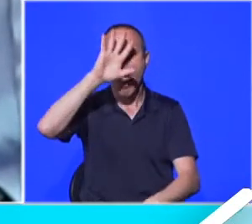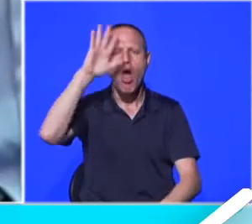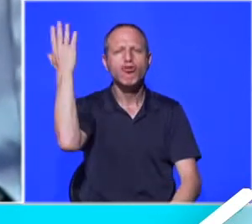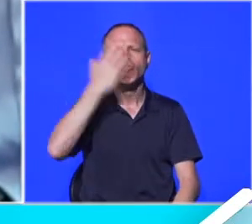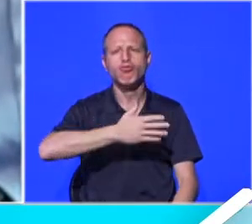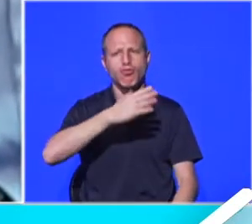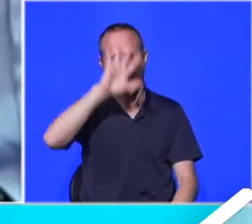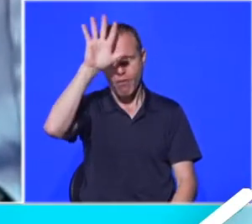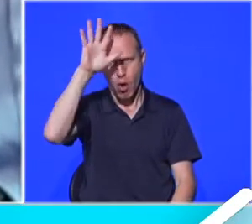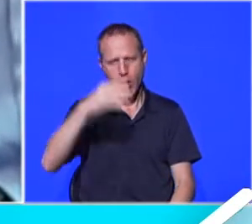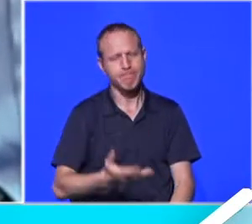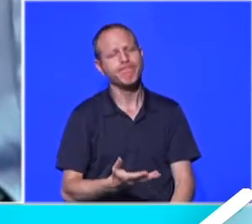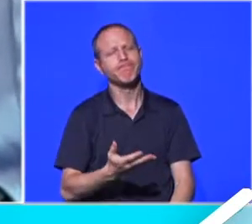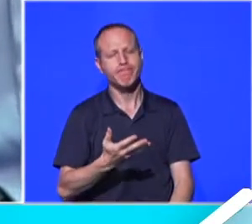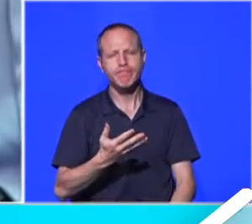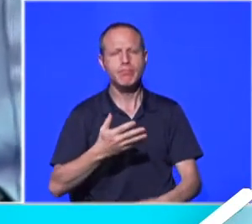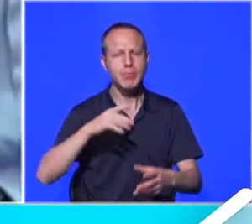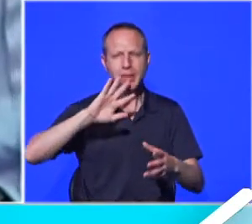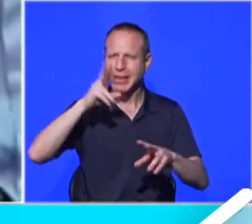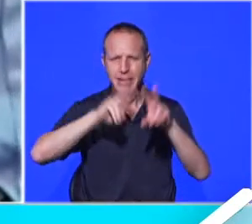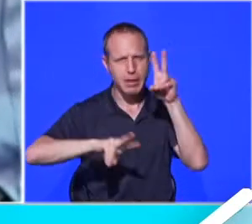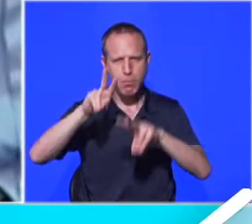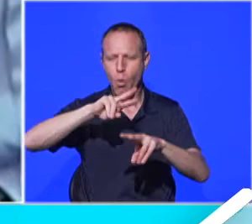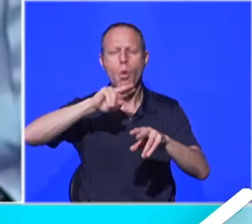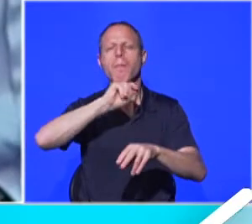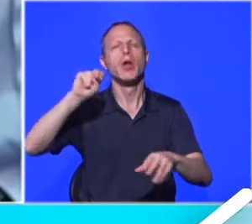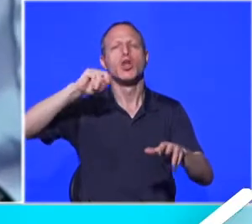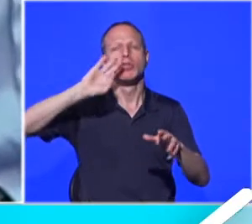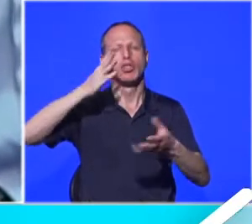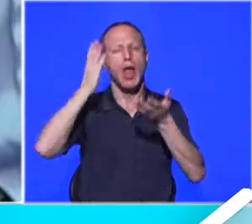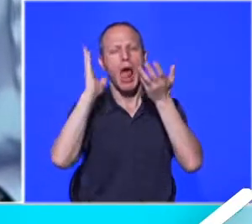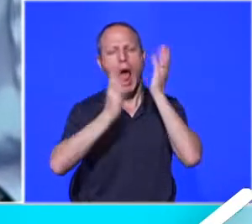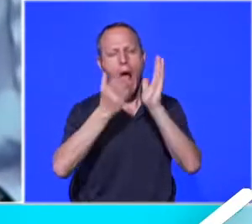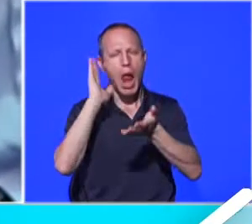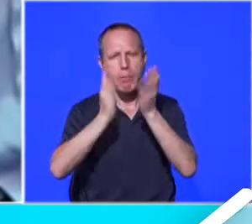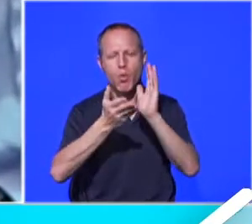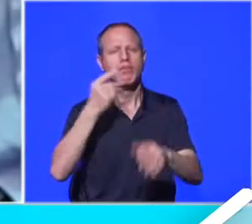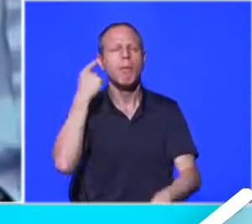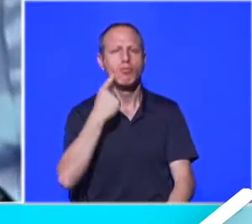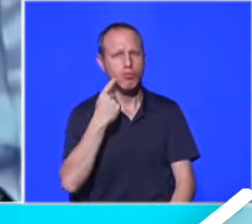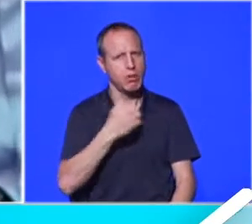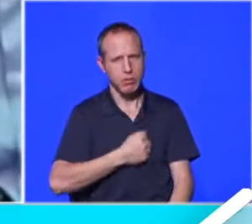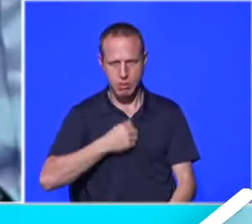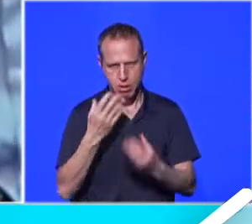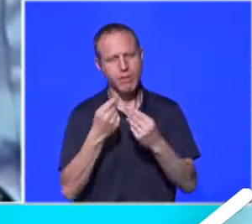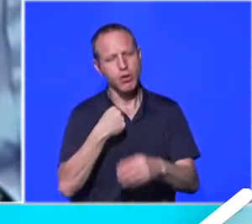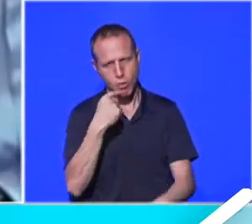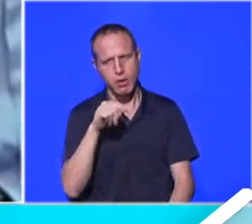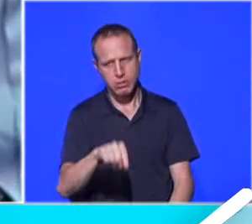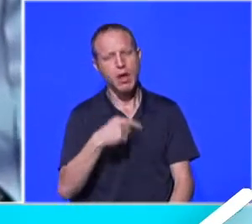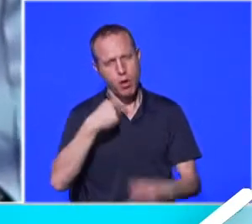טיפול בנושאי העומק של תופעת האלימות ופשיעה, אנחנו לצערי הרב, אני אומר את זה, אנחנו